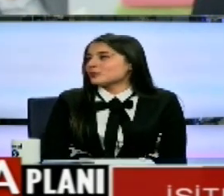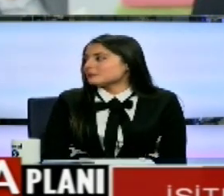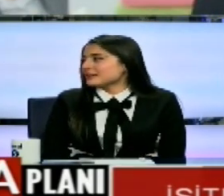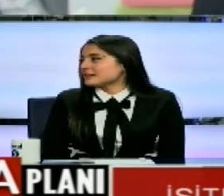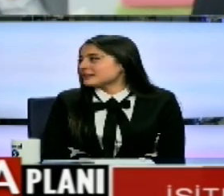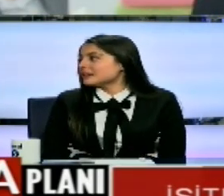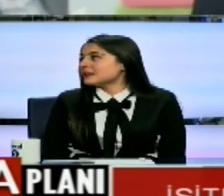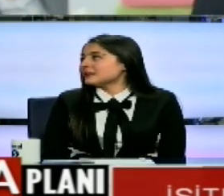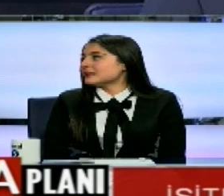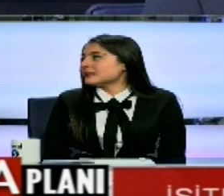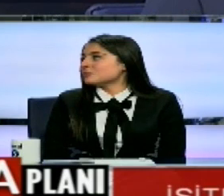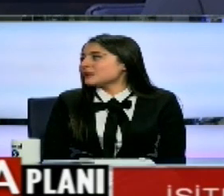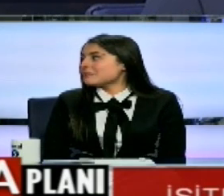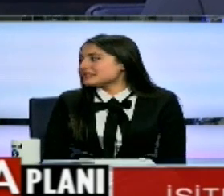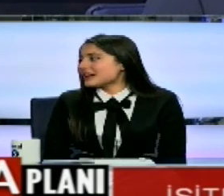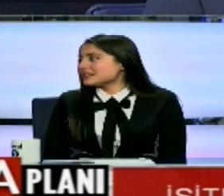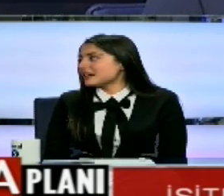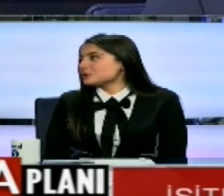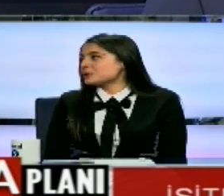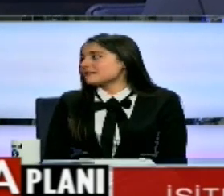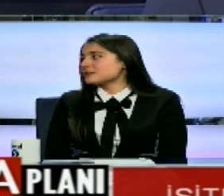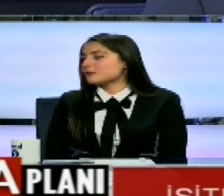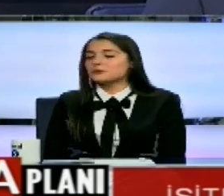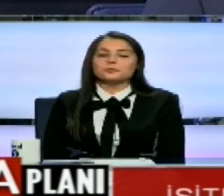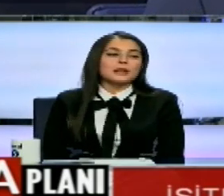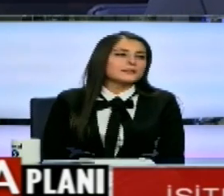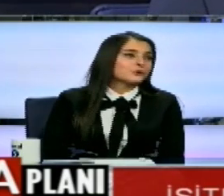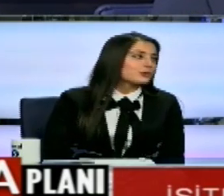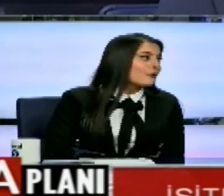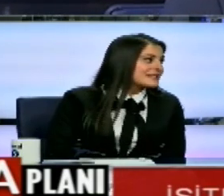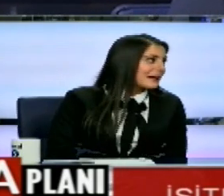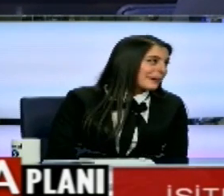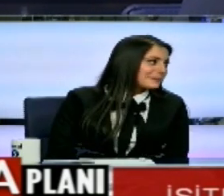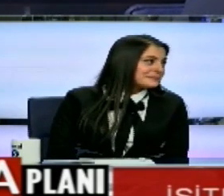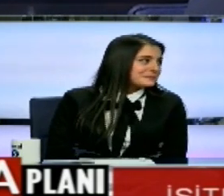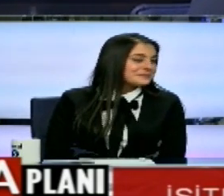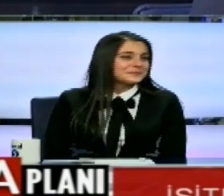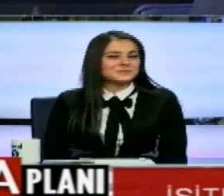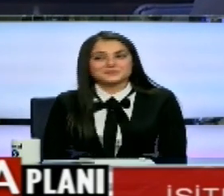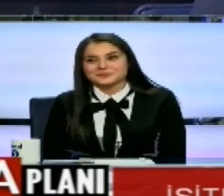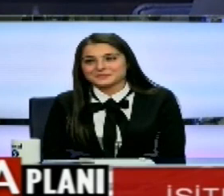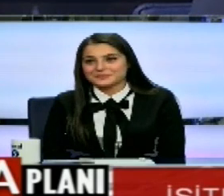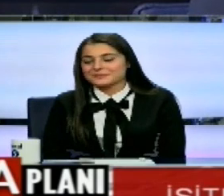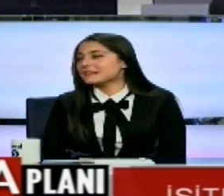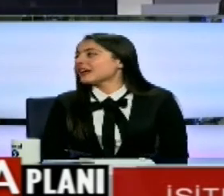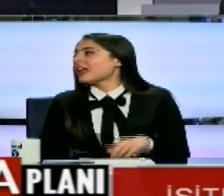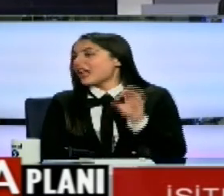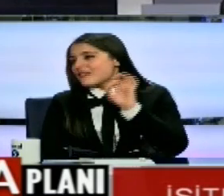Paralimpik olimpiyatta. Bunlar bizi gerçekten çok sevindiriyor ve duygulandırıyor diyor Veysel Bey. Evet.